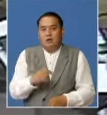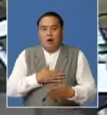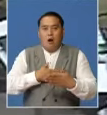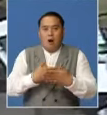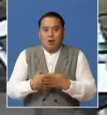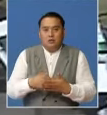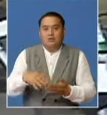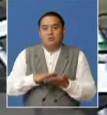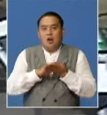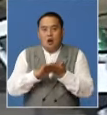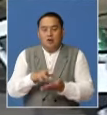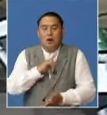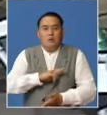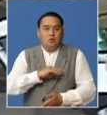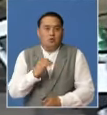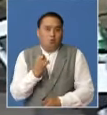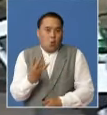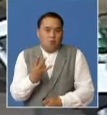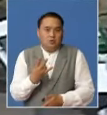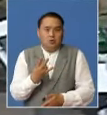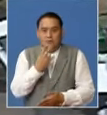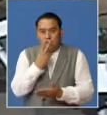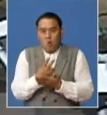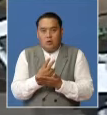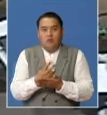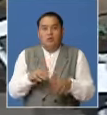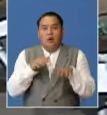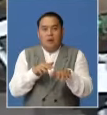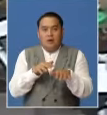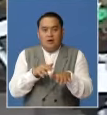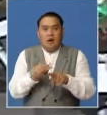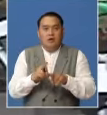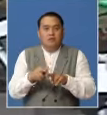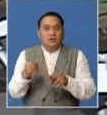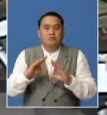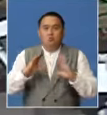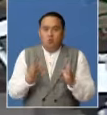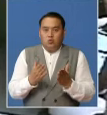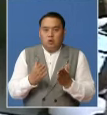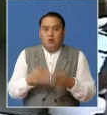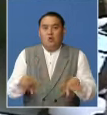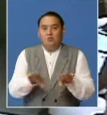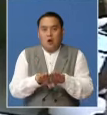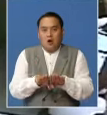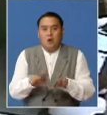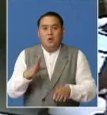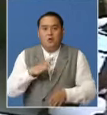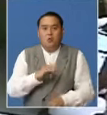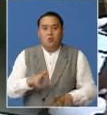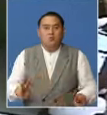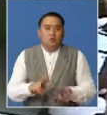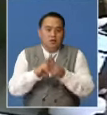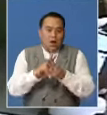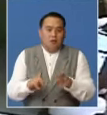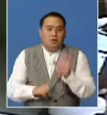оперативно, они приняли заявление работника ЦОНа и зафиксировали данные нападавшего. Это не первый случай. Аналогичный случай был в